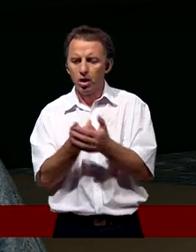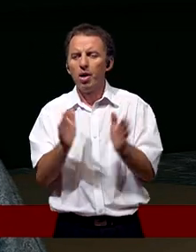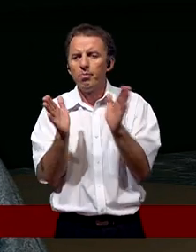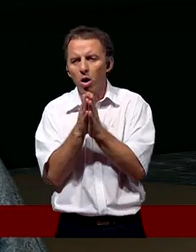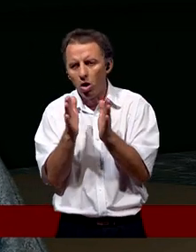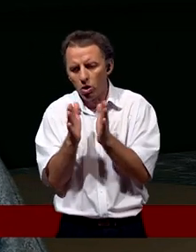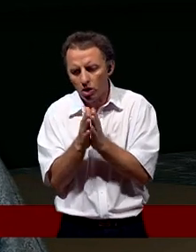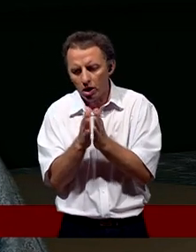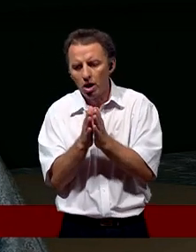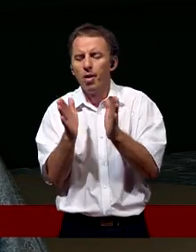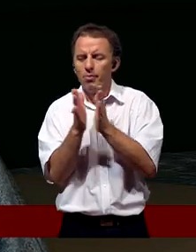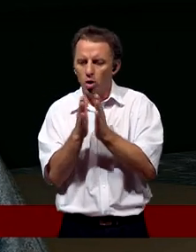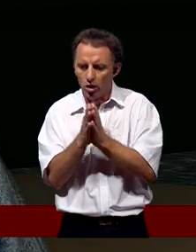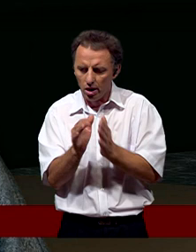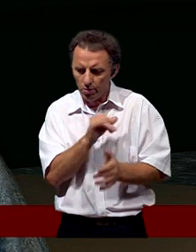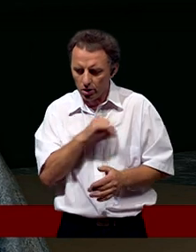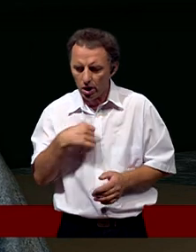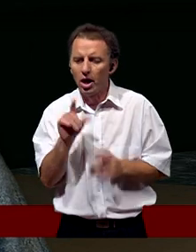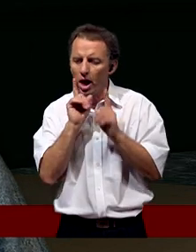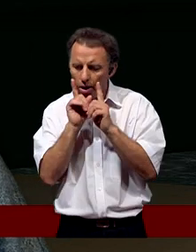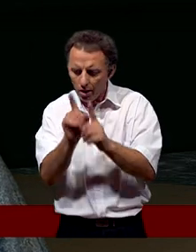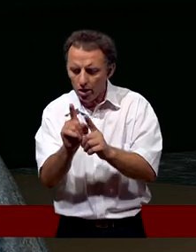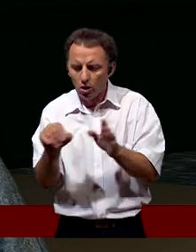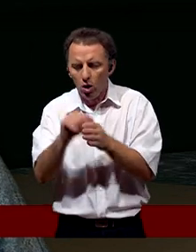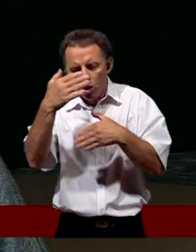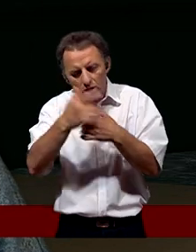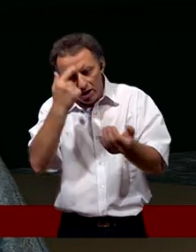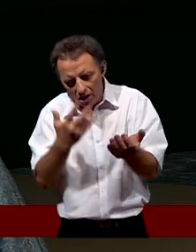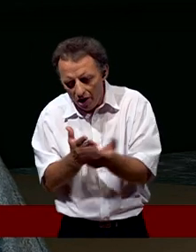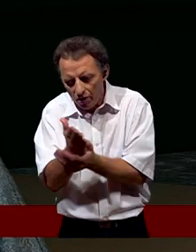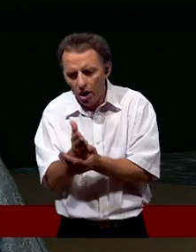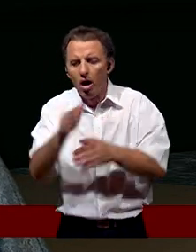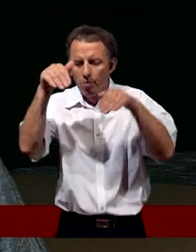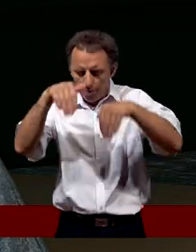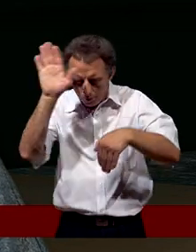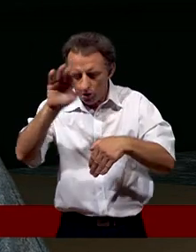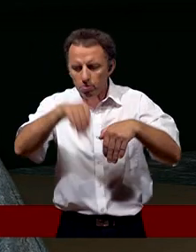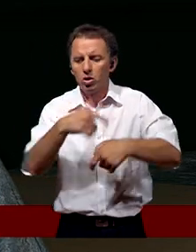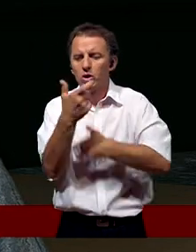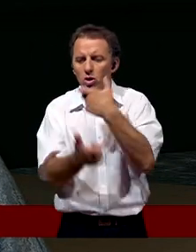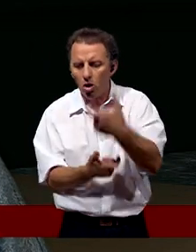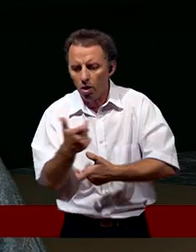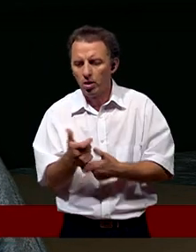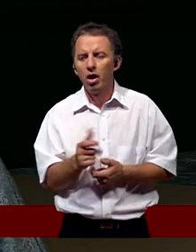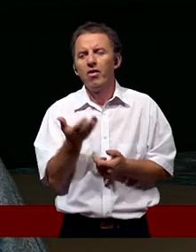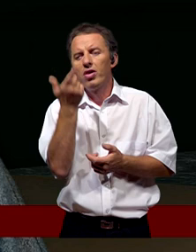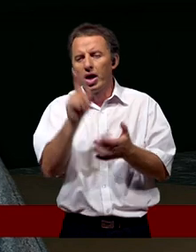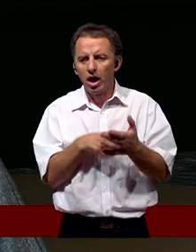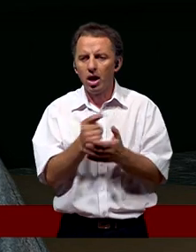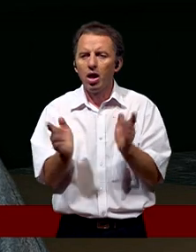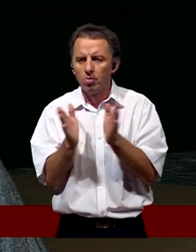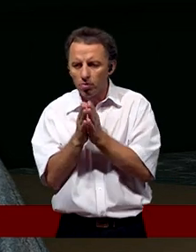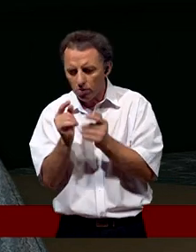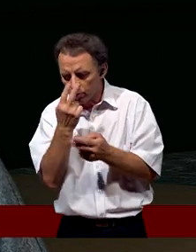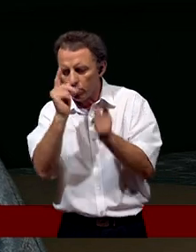może być modlitwa, jak czasami modlimy się i tak naprawdę do końca nie wierzymy, że Bóg może to zrobić. Bardzo wiele razy